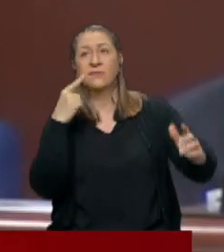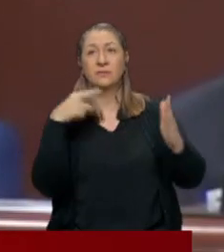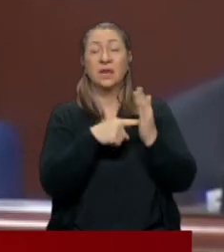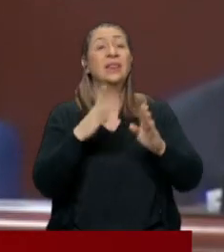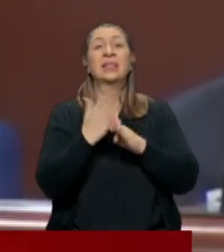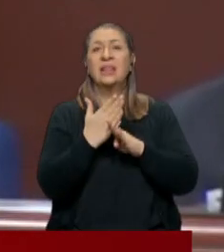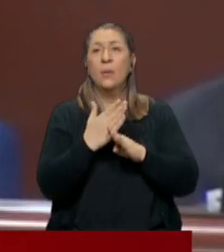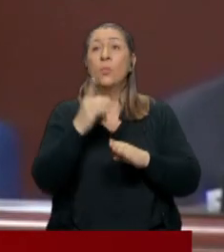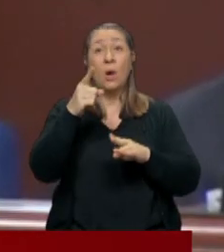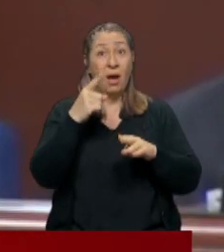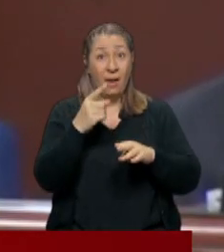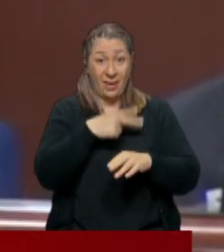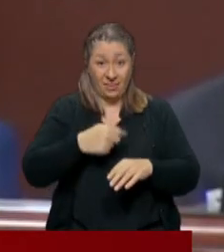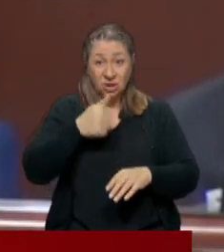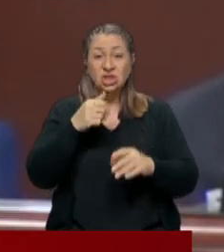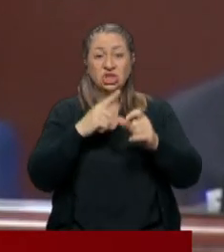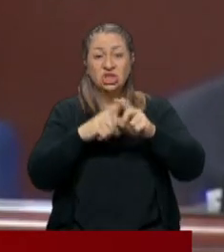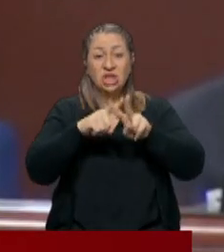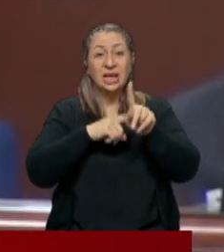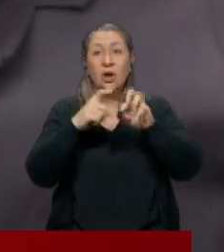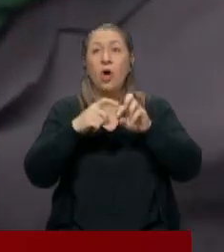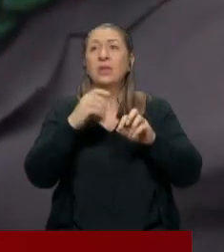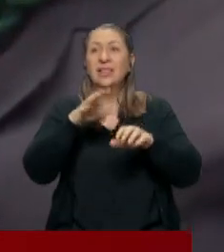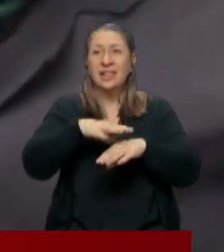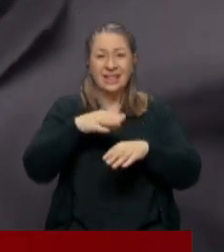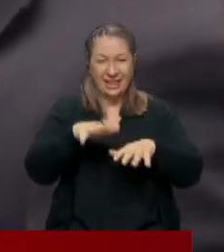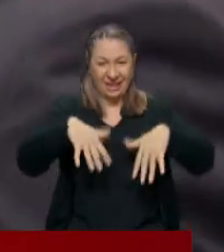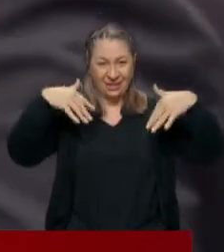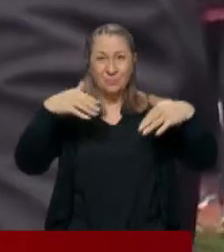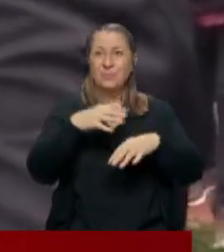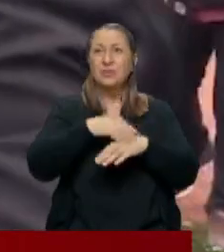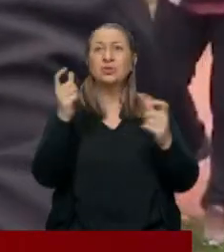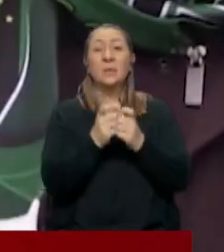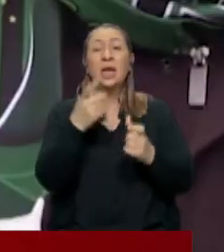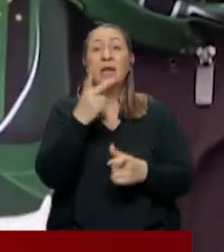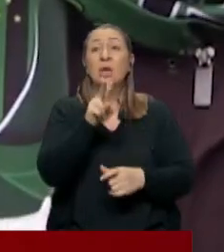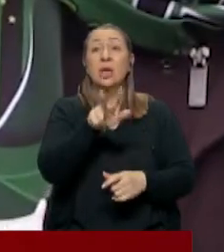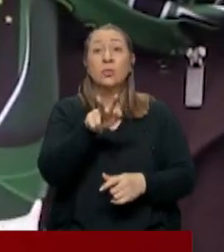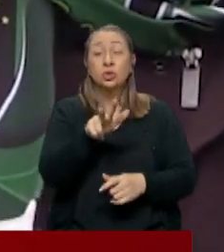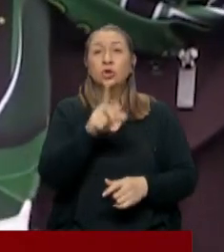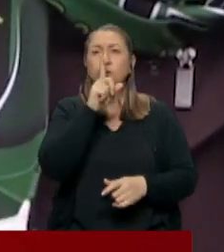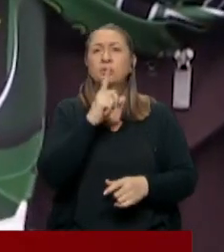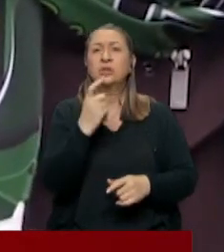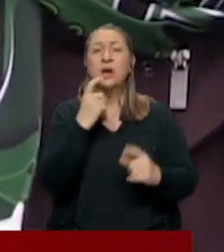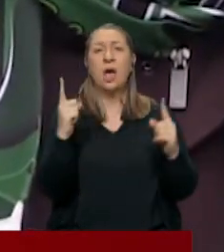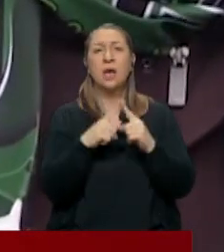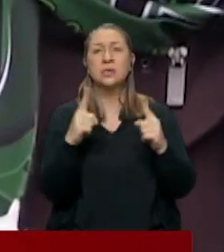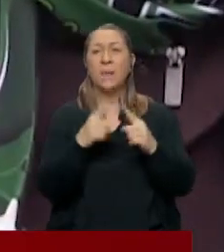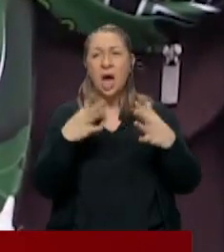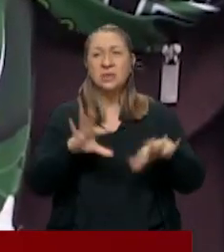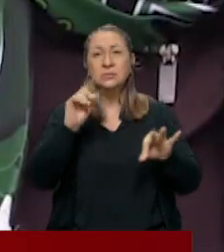fazla nedeni büyükakının Çayırova yerel yönetimler danışma Meclisi toplantısına kurduğu 2023'te 100 yıllık